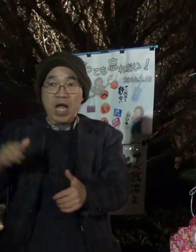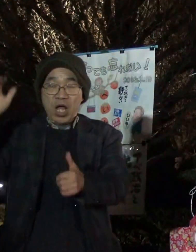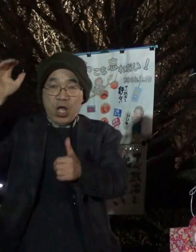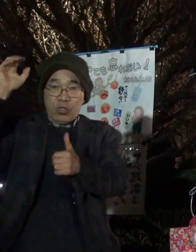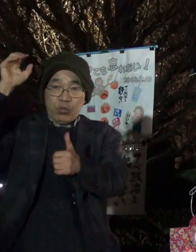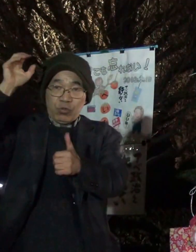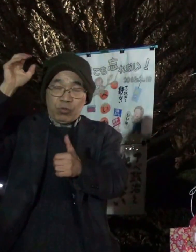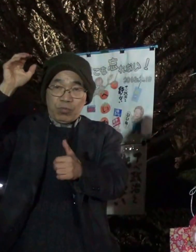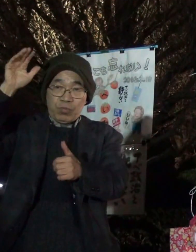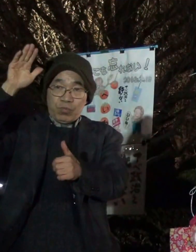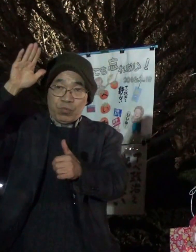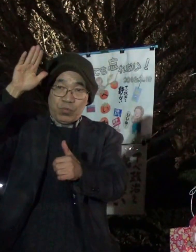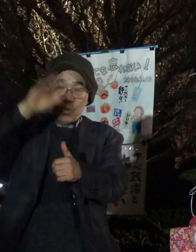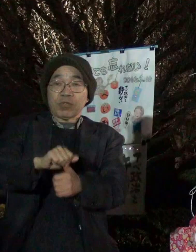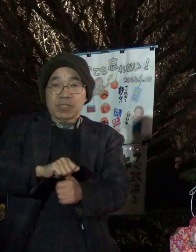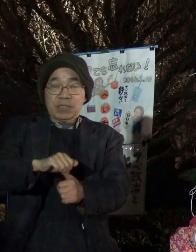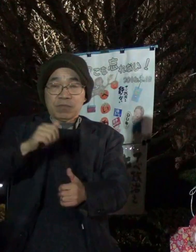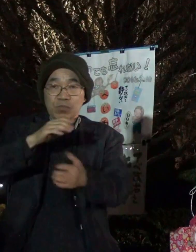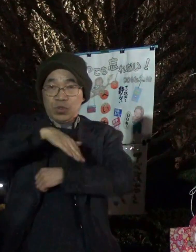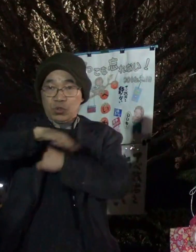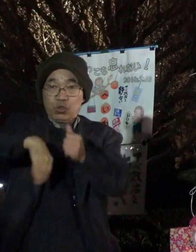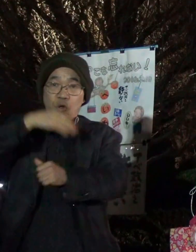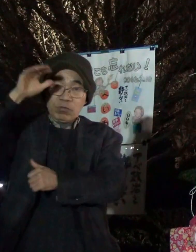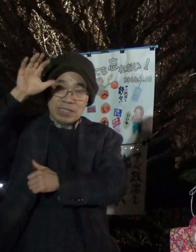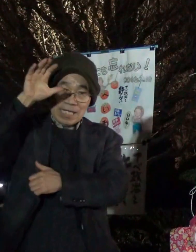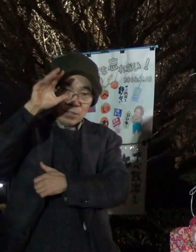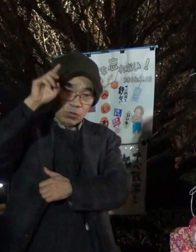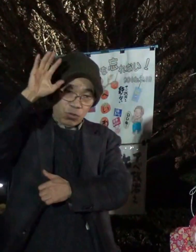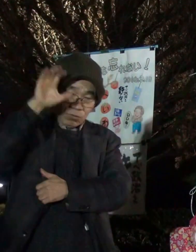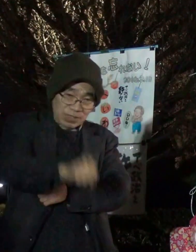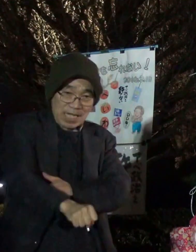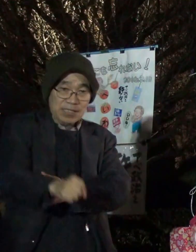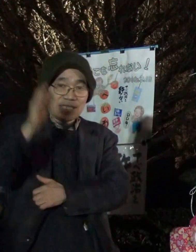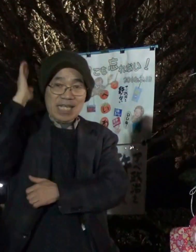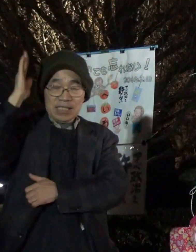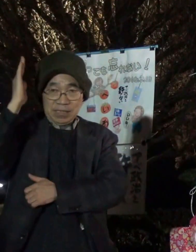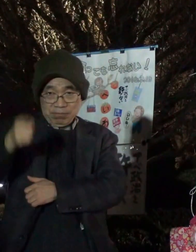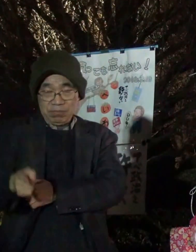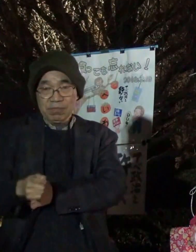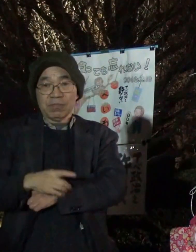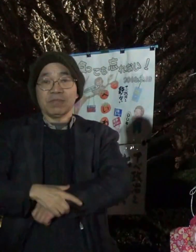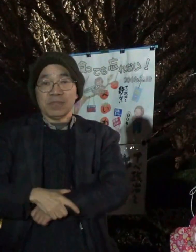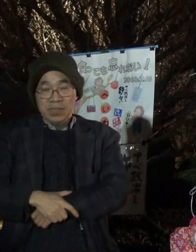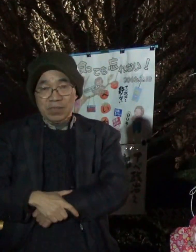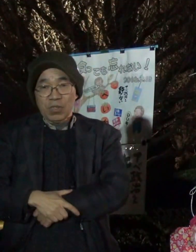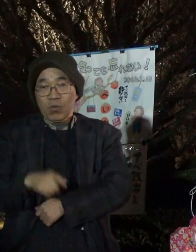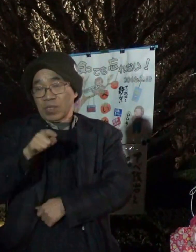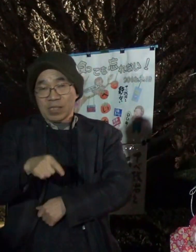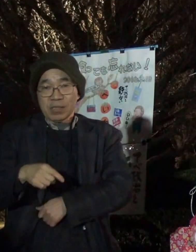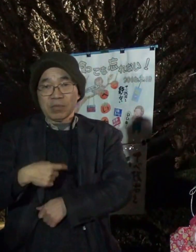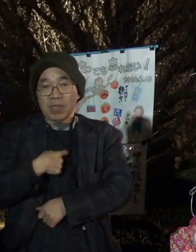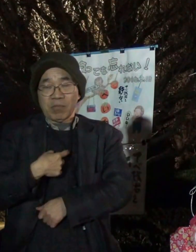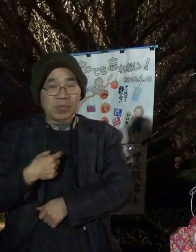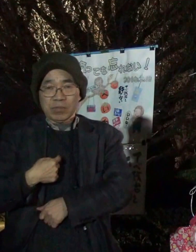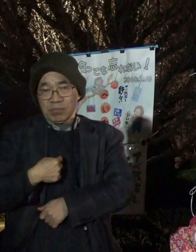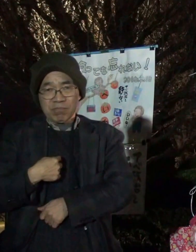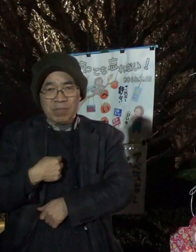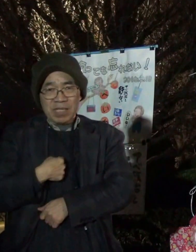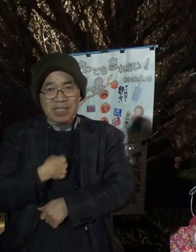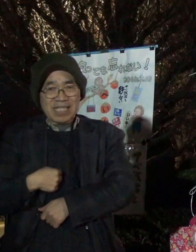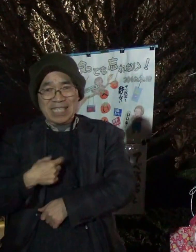に食わないこと言ったらすぐ締め出しちゃう、こんな世の中